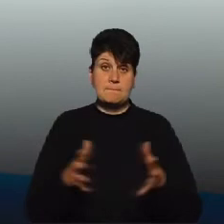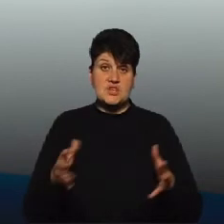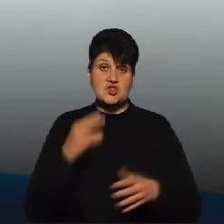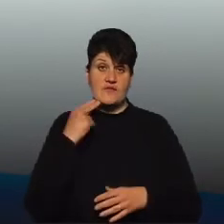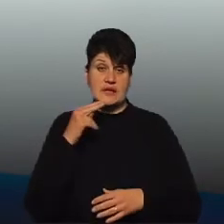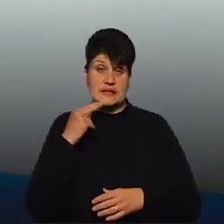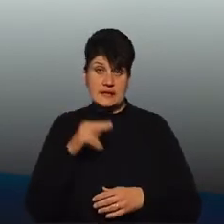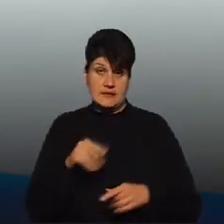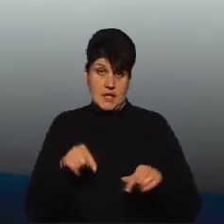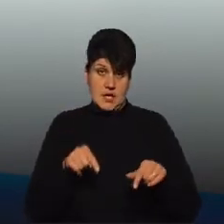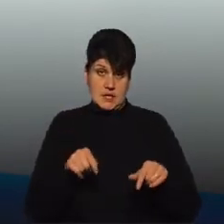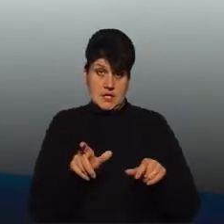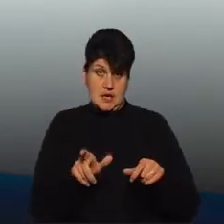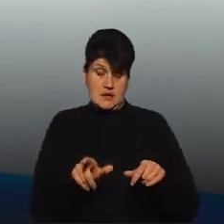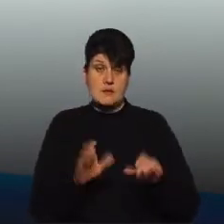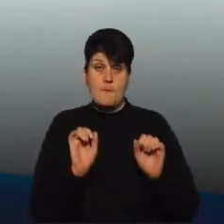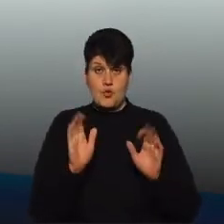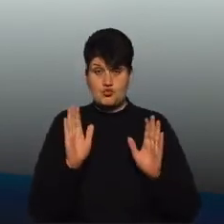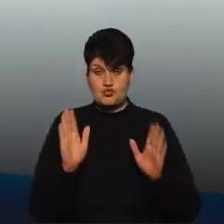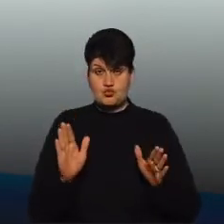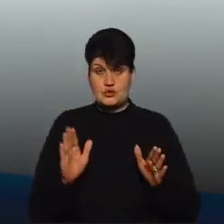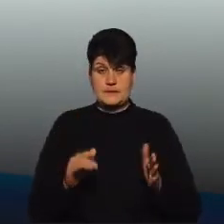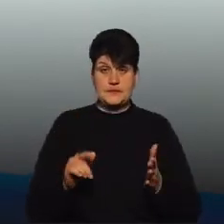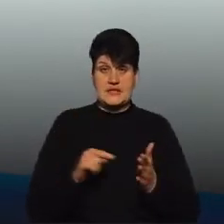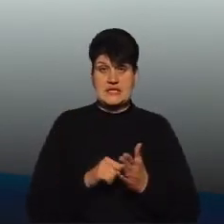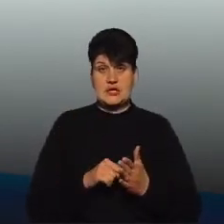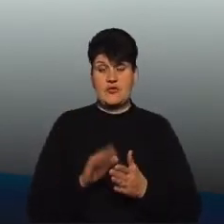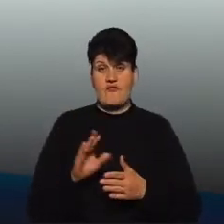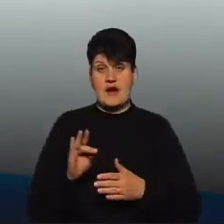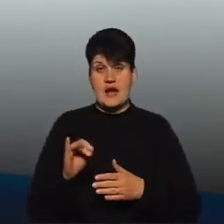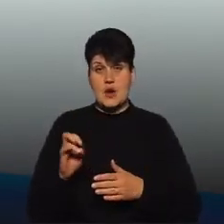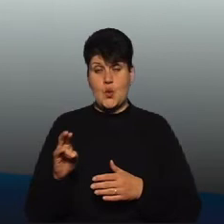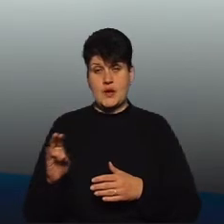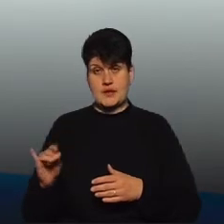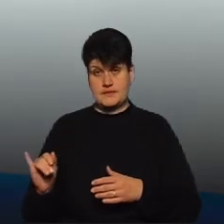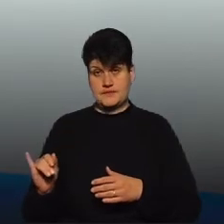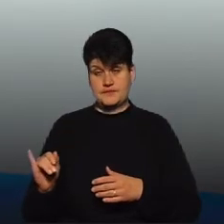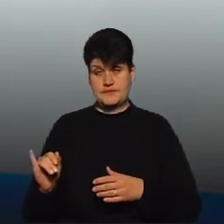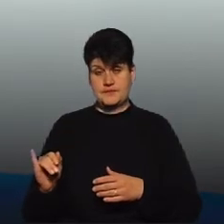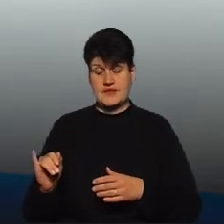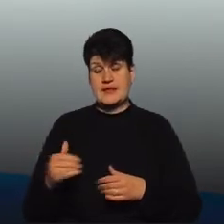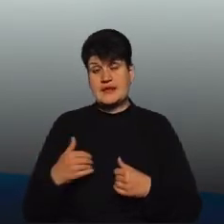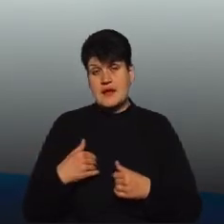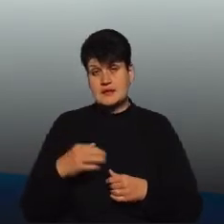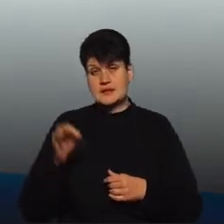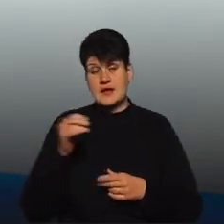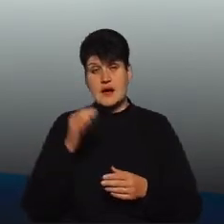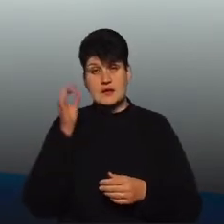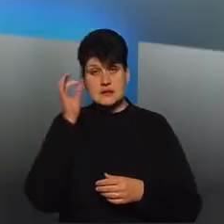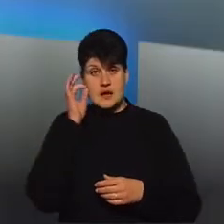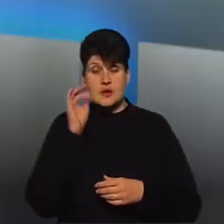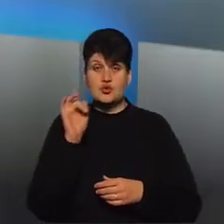цьому етапі можуть бути цільновіріонні вакцини. Я нагадаю, що навіть